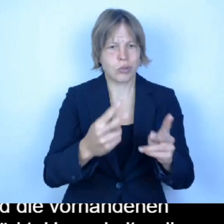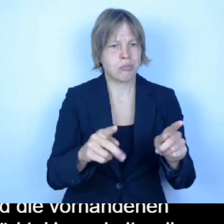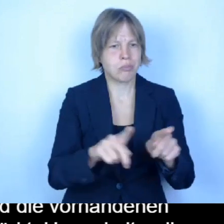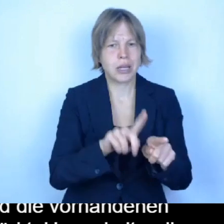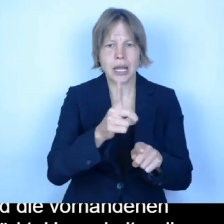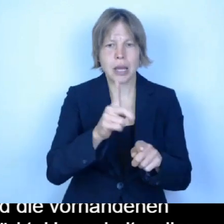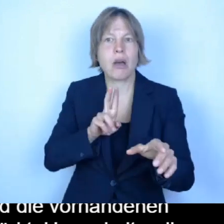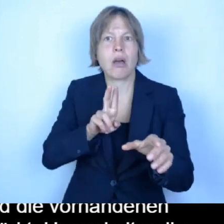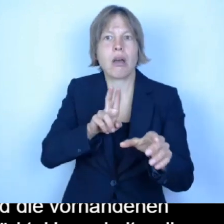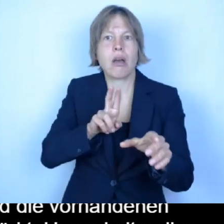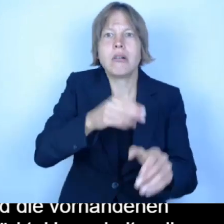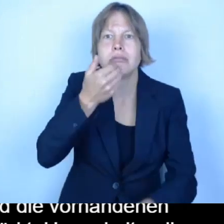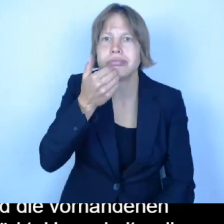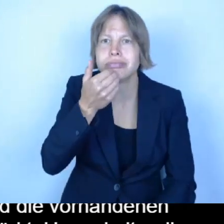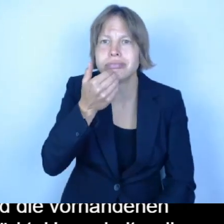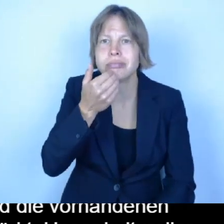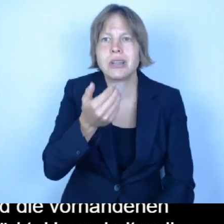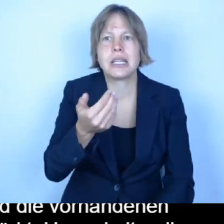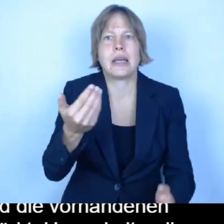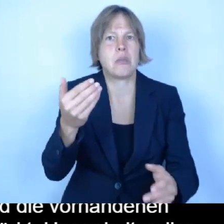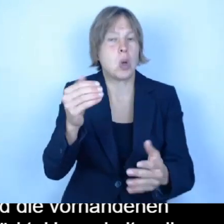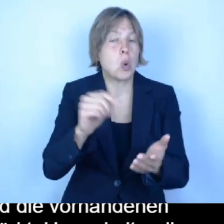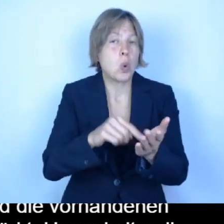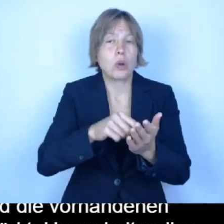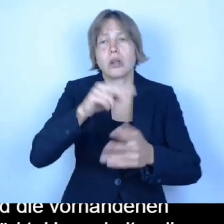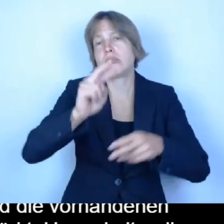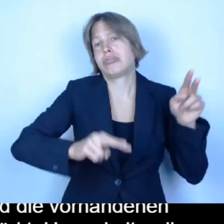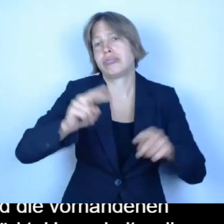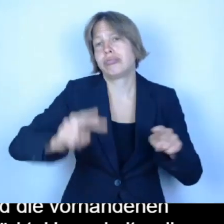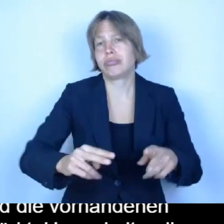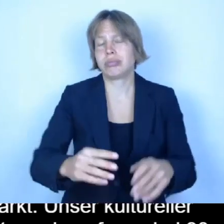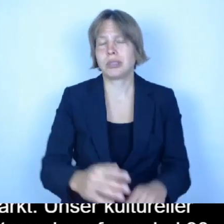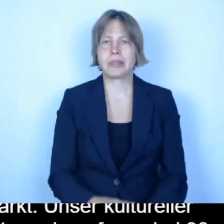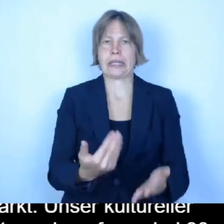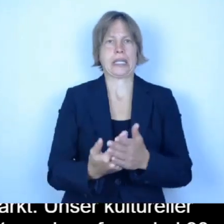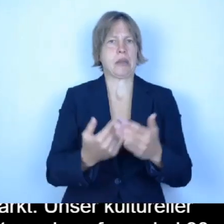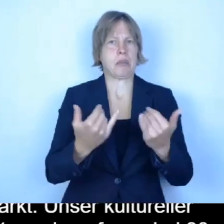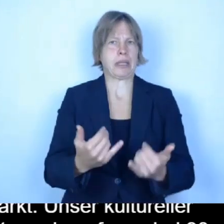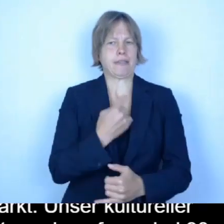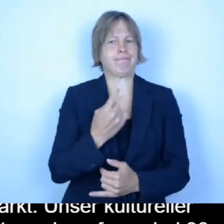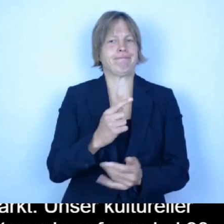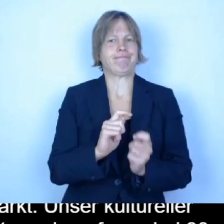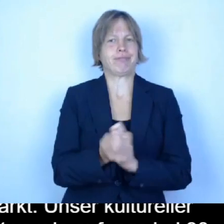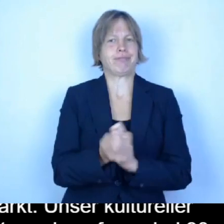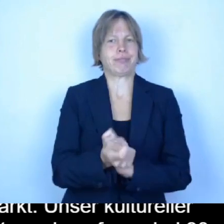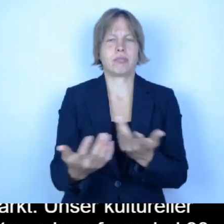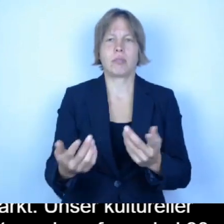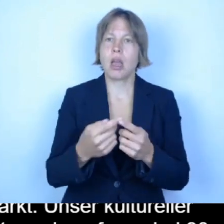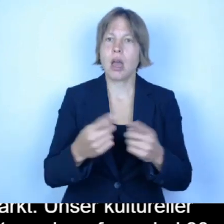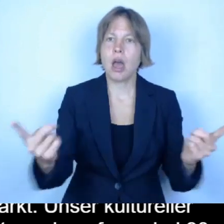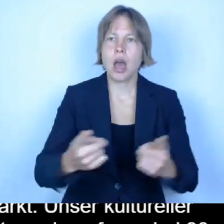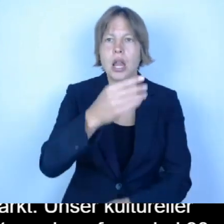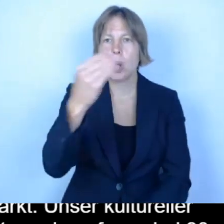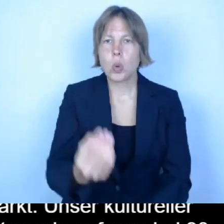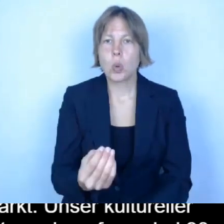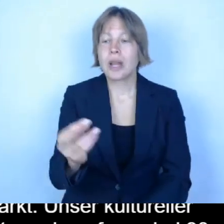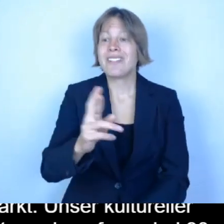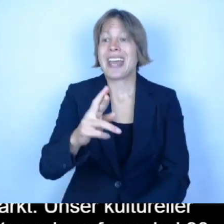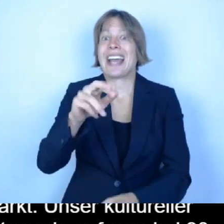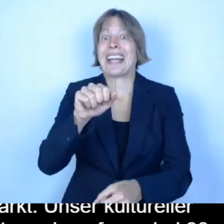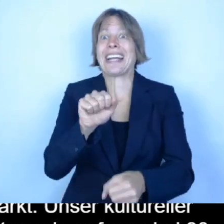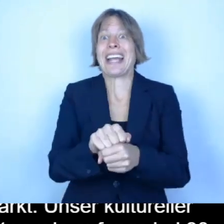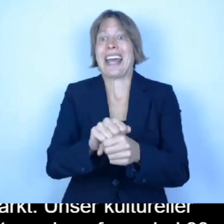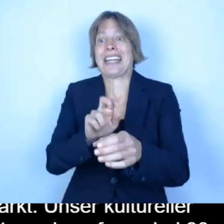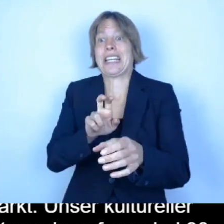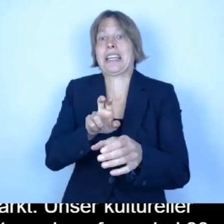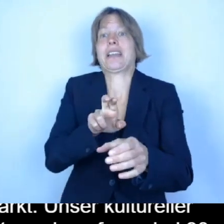ändern das jetzt, wir ergänzen das jetzt, indem wir auch alle Künstler und Künstler, die an sich drin sein könnten, also die die Kunstkriterien erfüllen,